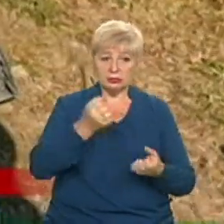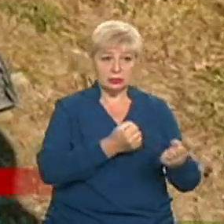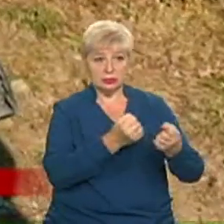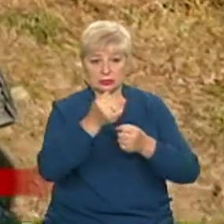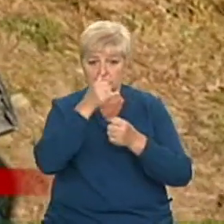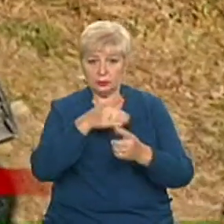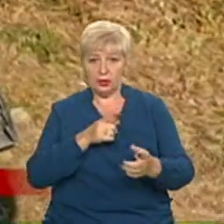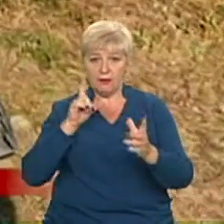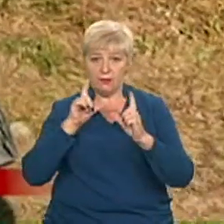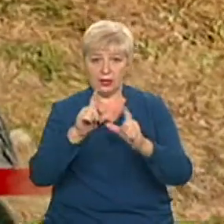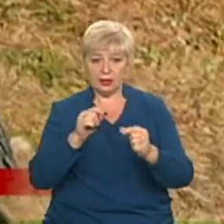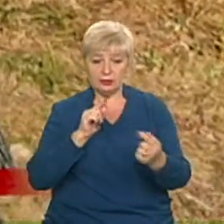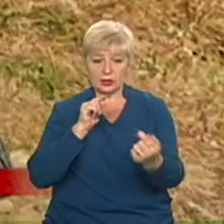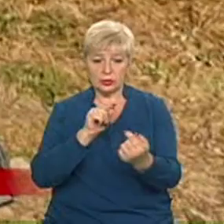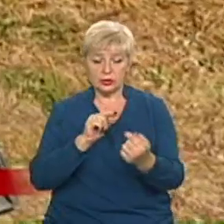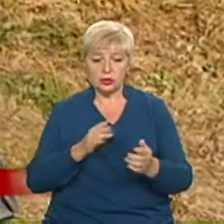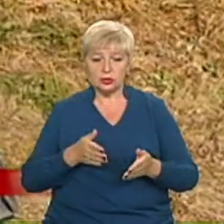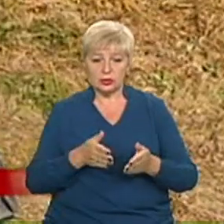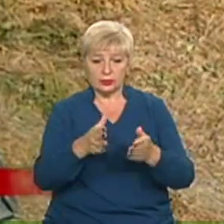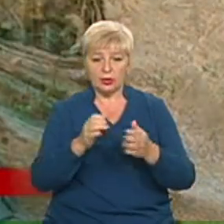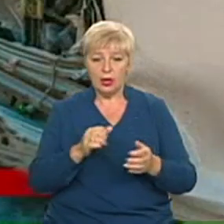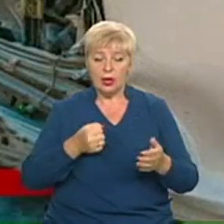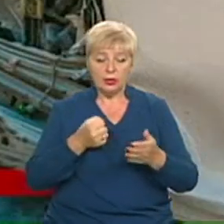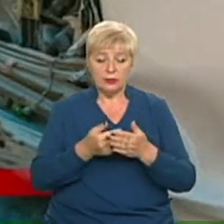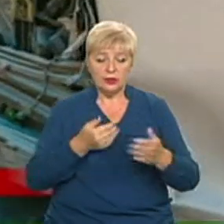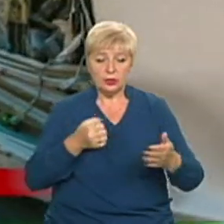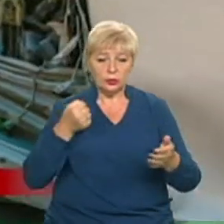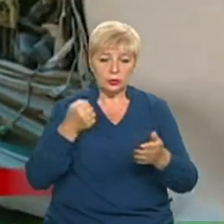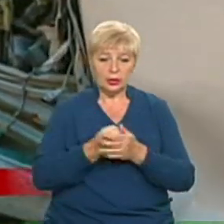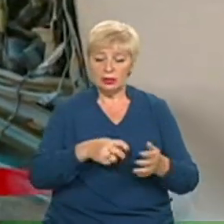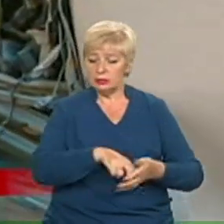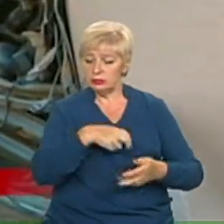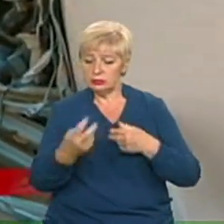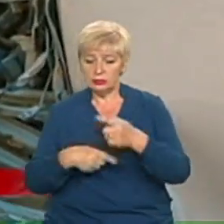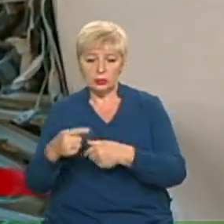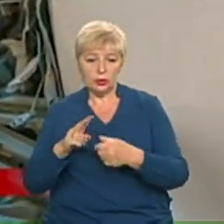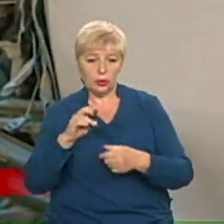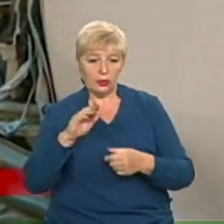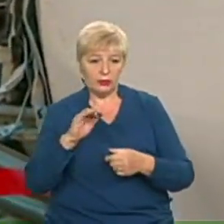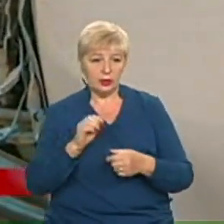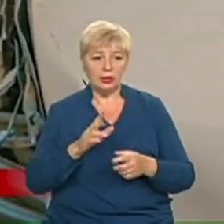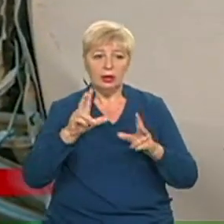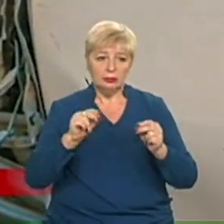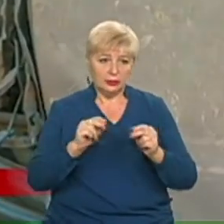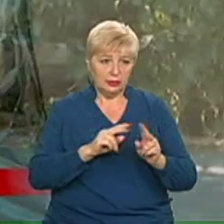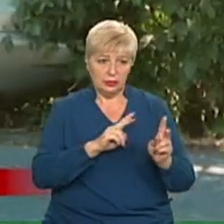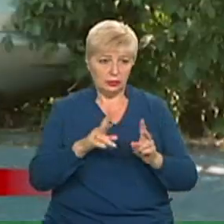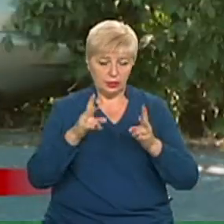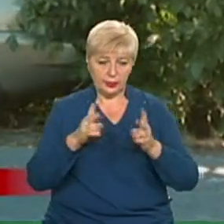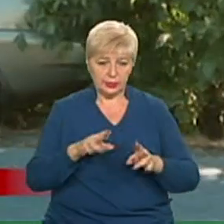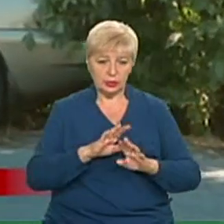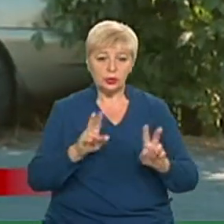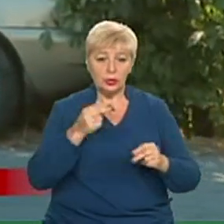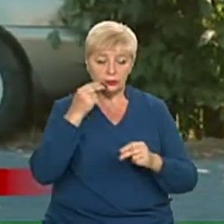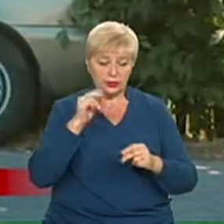виїхав на зустрічну смугу. Від удару «Ланос» відкинуло до кювету. Минулось без постраждалих. Хто винен у ДТП,